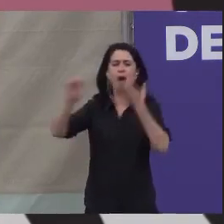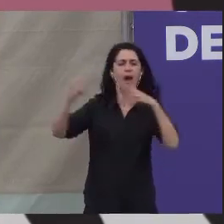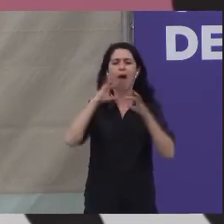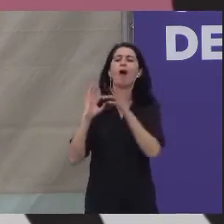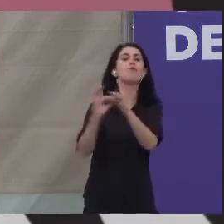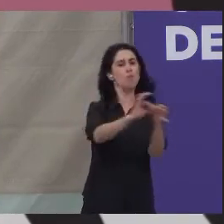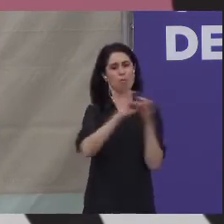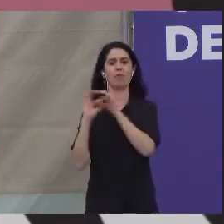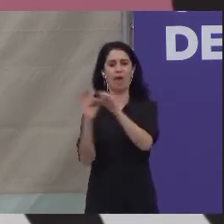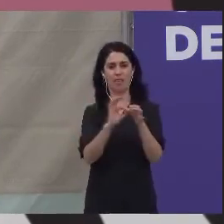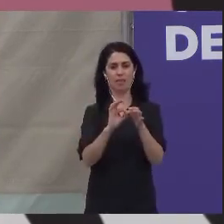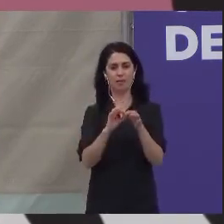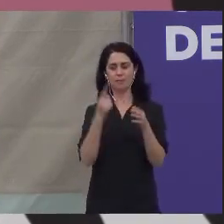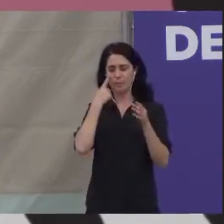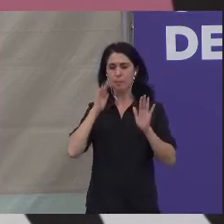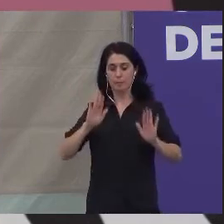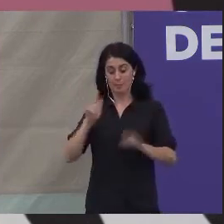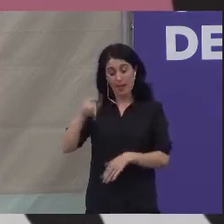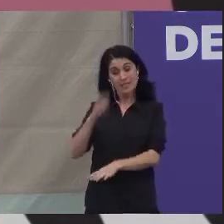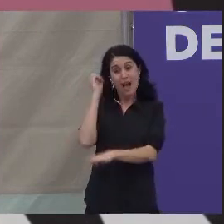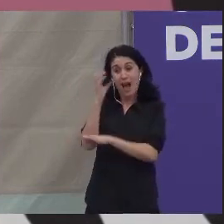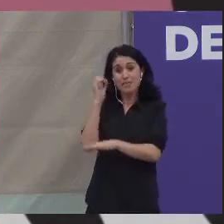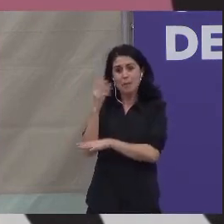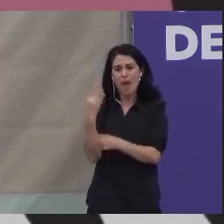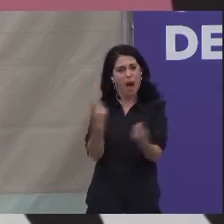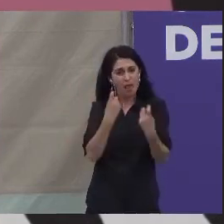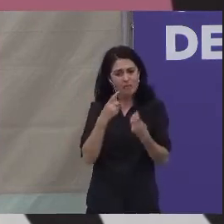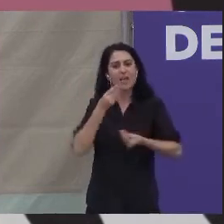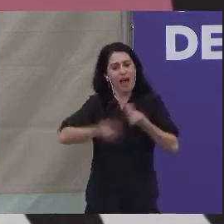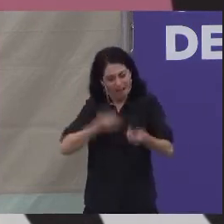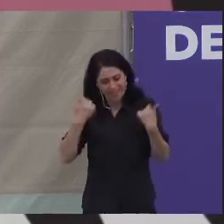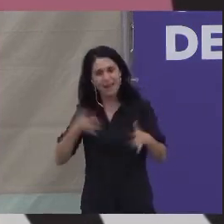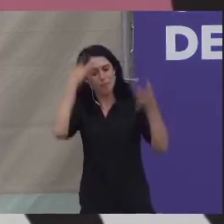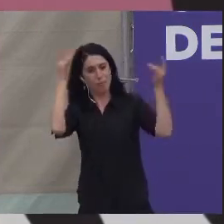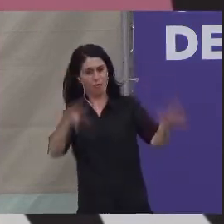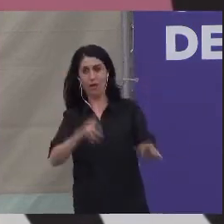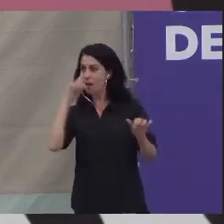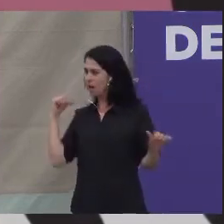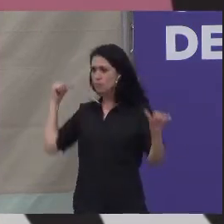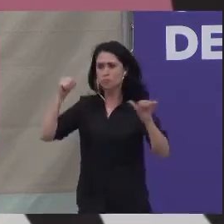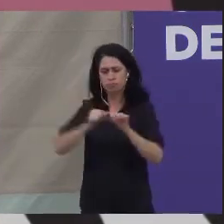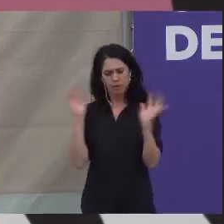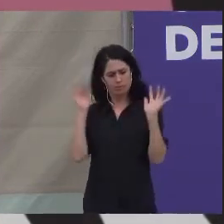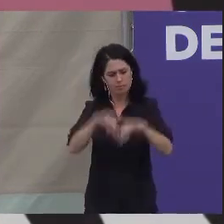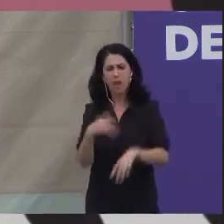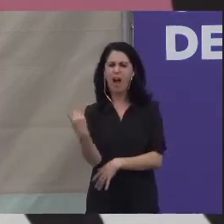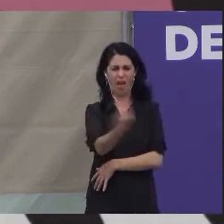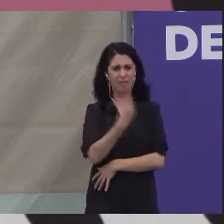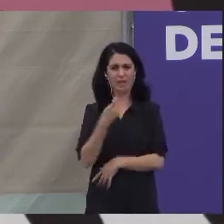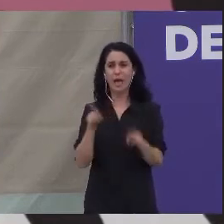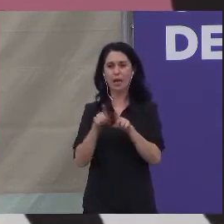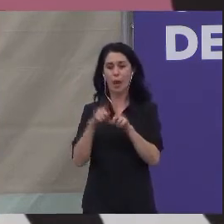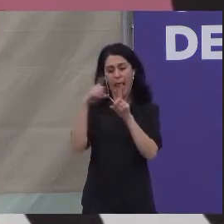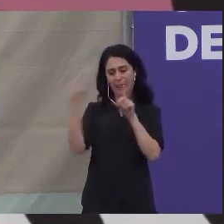Mireu, estem fent l'assemblea que necessitàvem. Feia molt de temps que necessitàvem trobar-nos, abandonar el